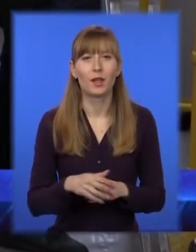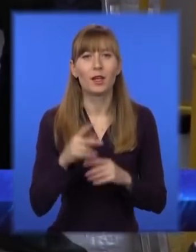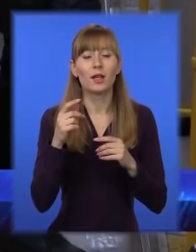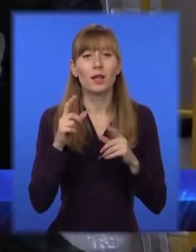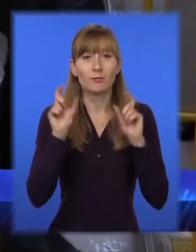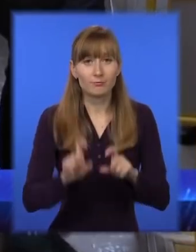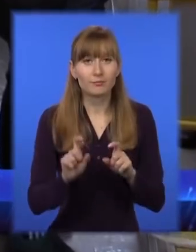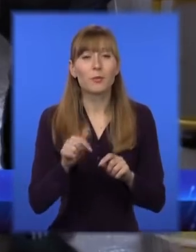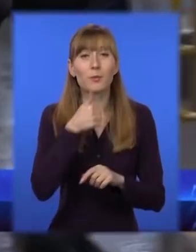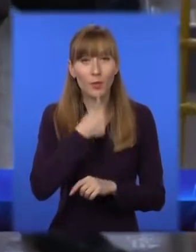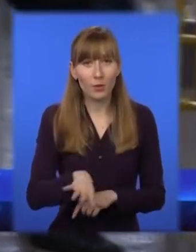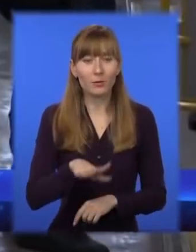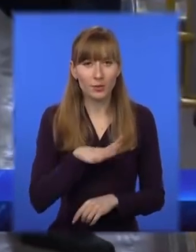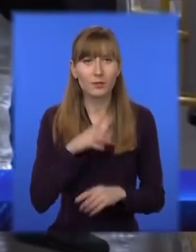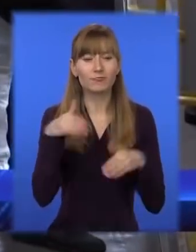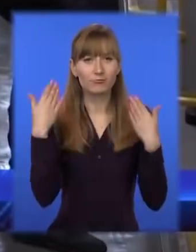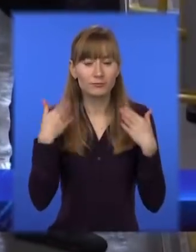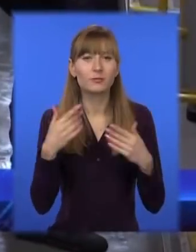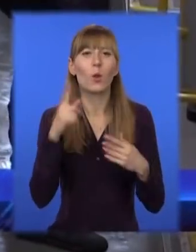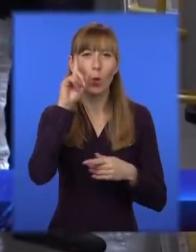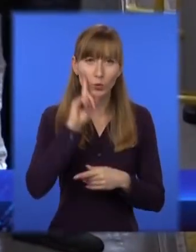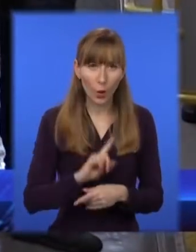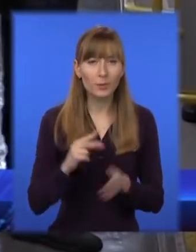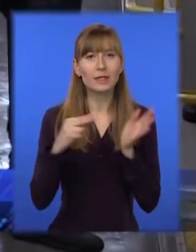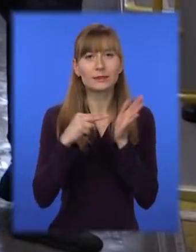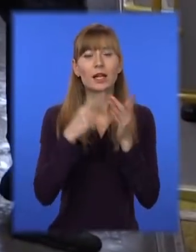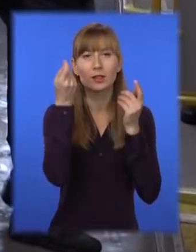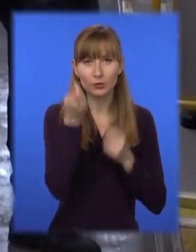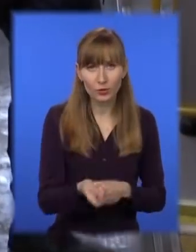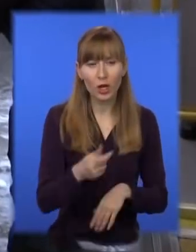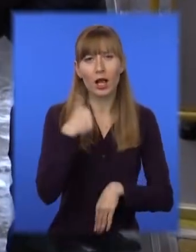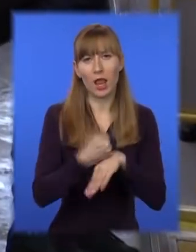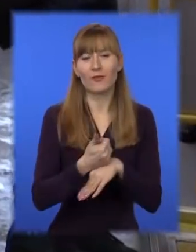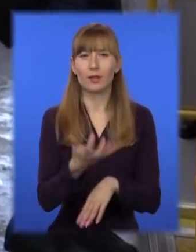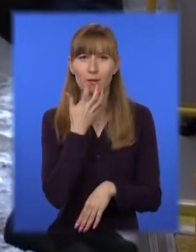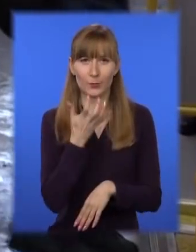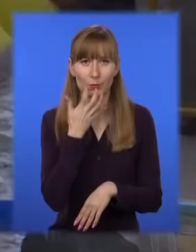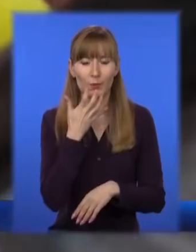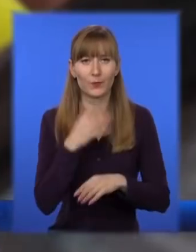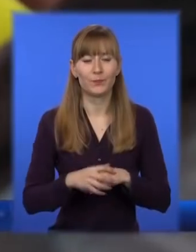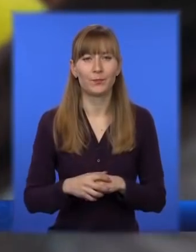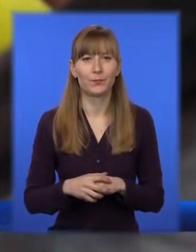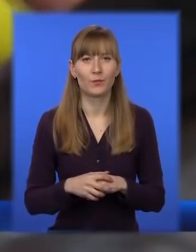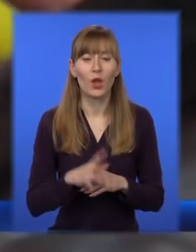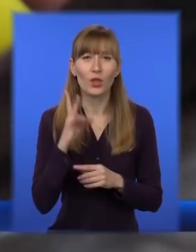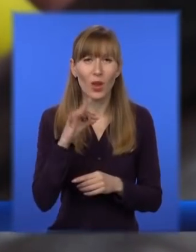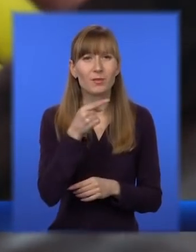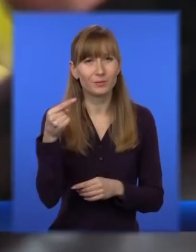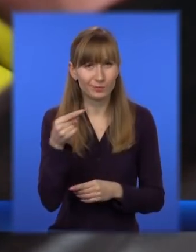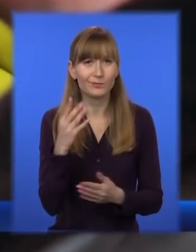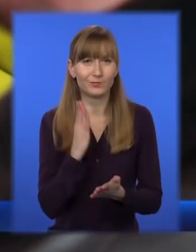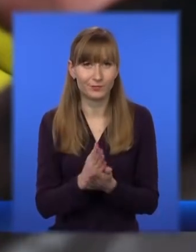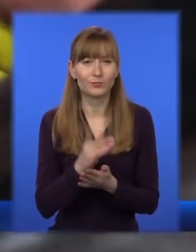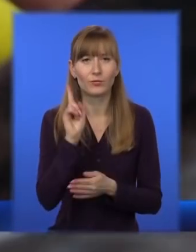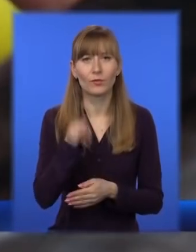маршруті, можна сміливо сказати, він комфортний, проїзд дешево коштує і найголовніше – тут тепло. Але не без мінусів.